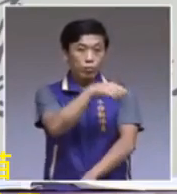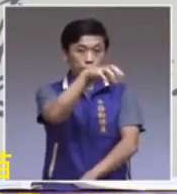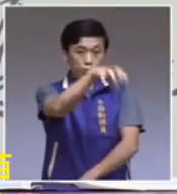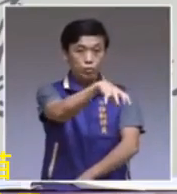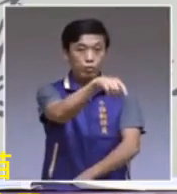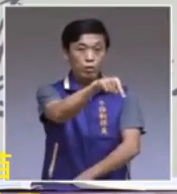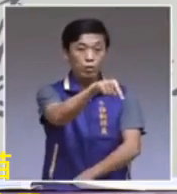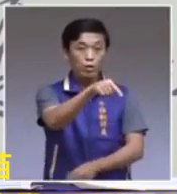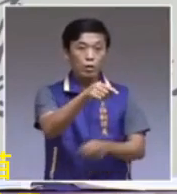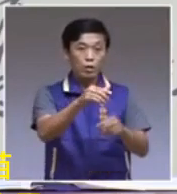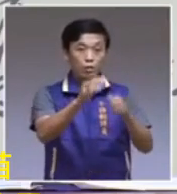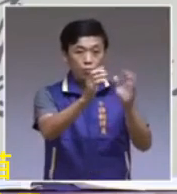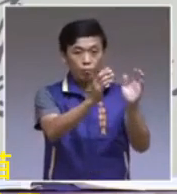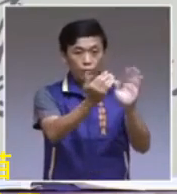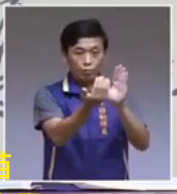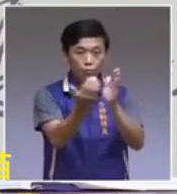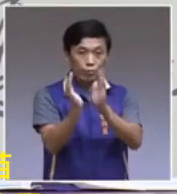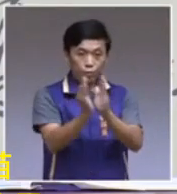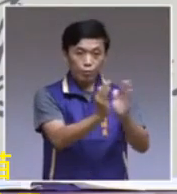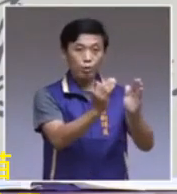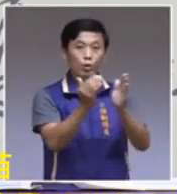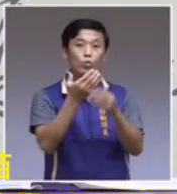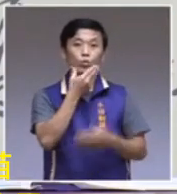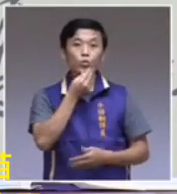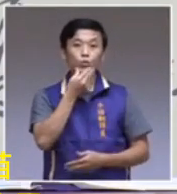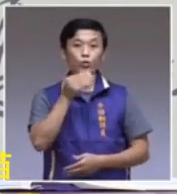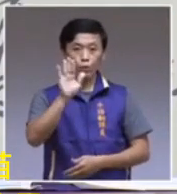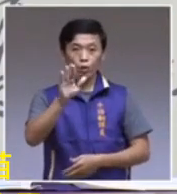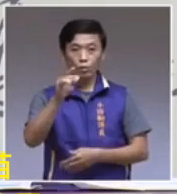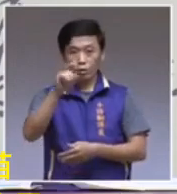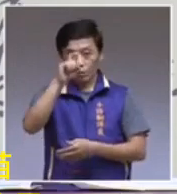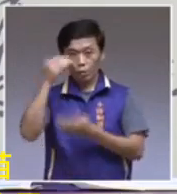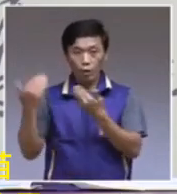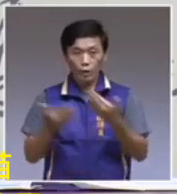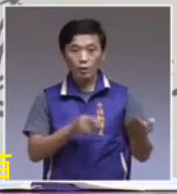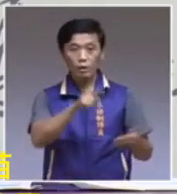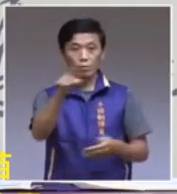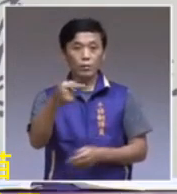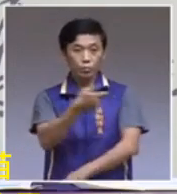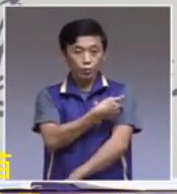常的舒适，好、哦，那欢迎大家来打疫苗，好、哦。那我们今天的记者会就到这边。